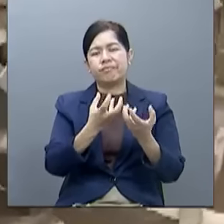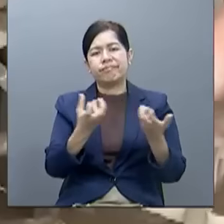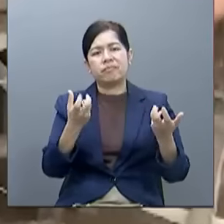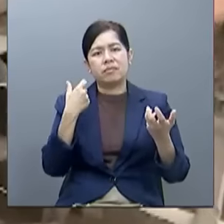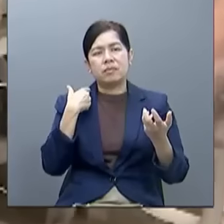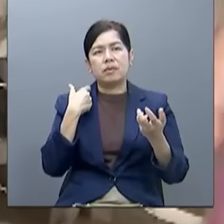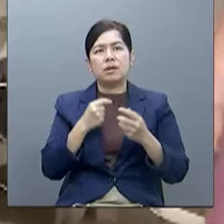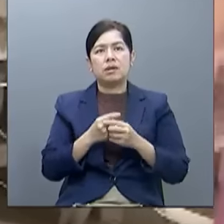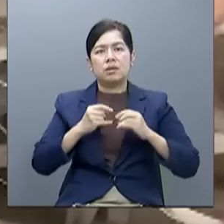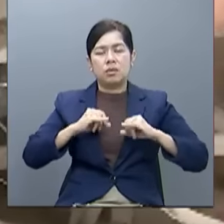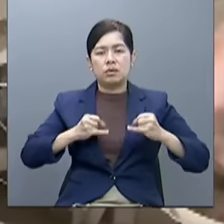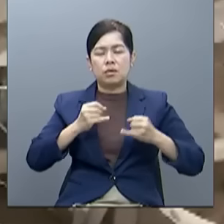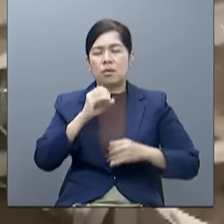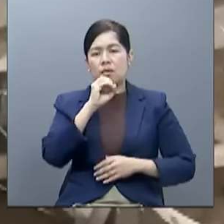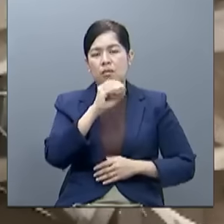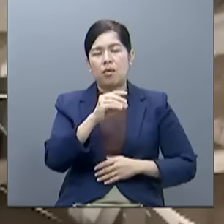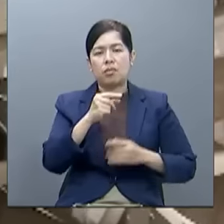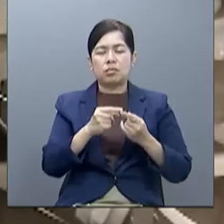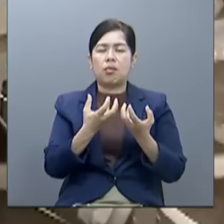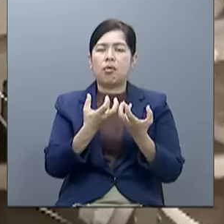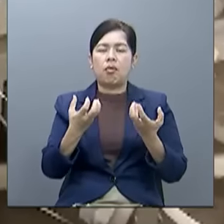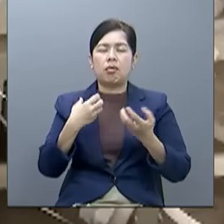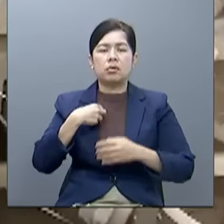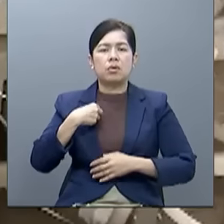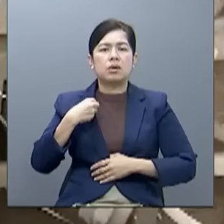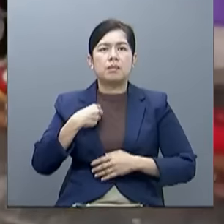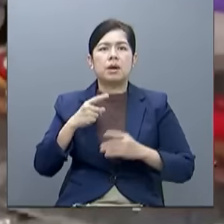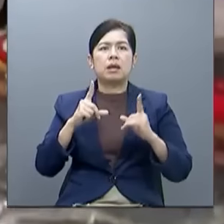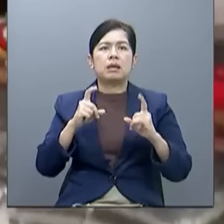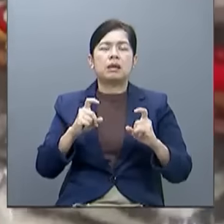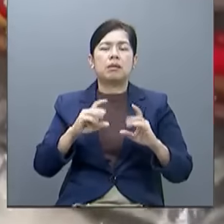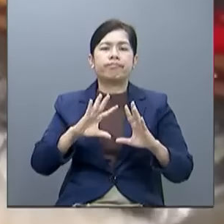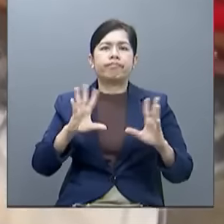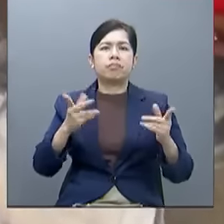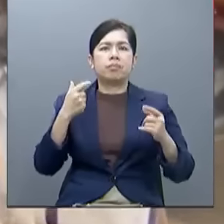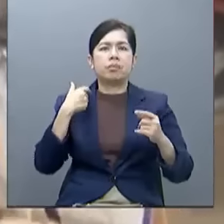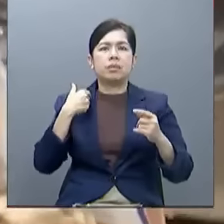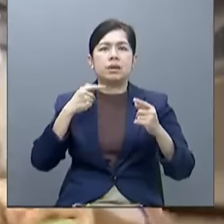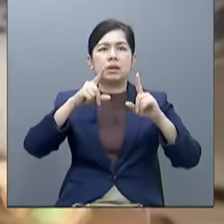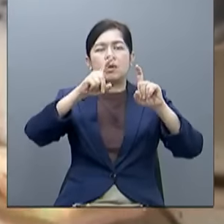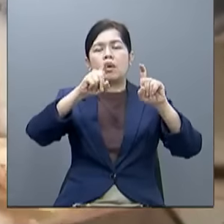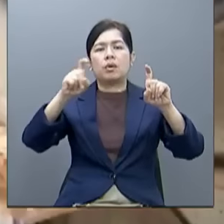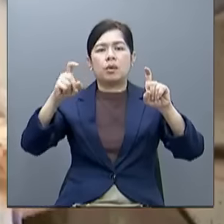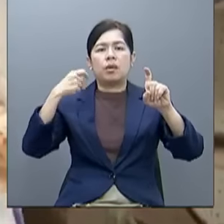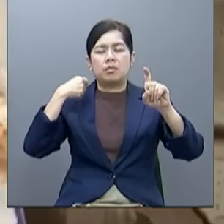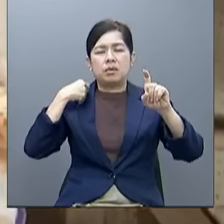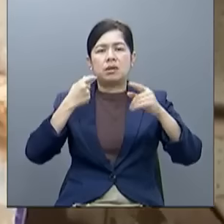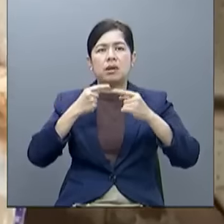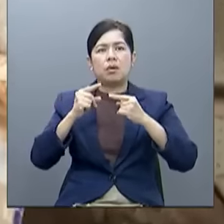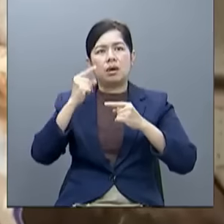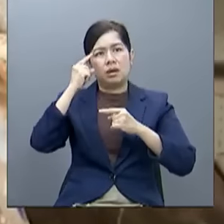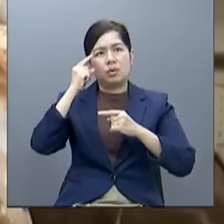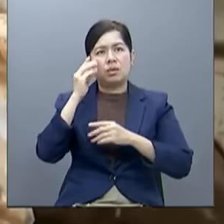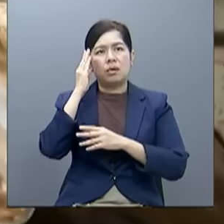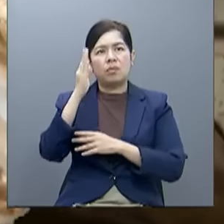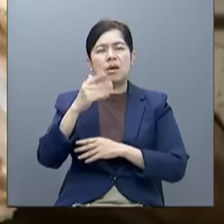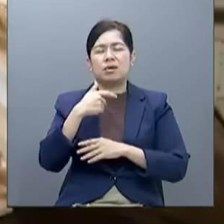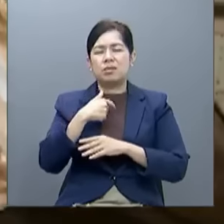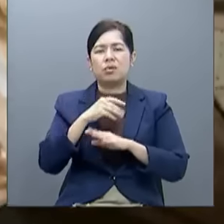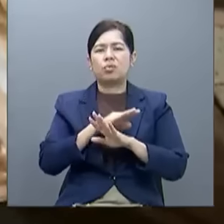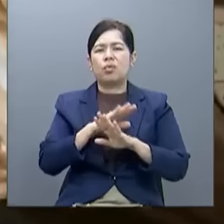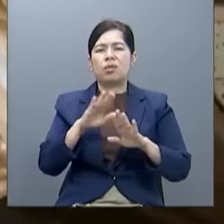ว่าเข้าของภายในร้านเสียหายทั้งหมดยกเว้นเสื้อผ้าที่ถูกแขวนไว้ด้านบนหลังจากนี้ตัดสินใจจะเลิกกิจการแล้วนะครับเพราะว่า